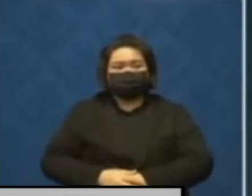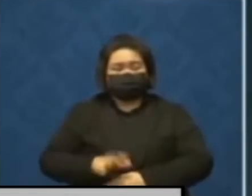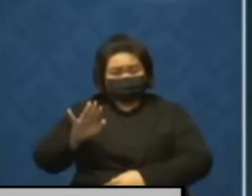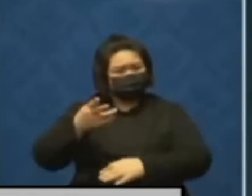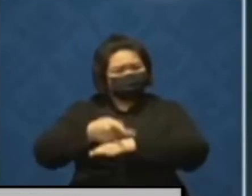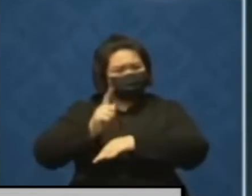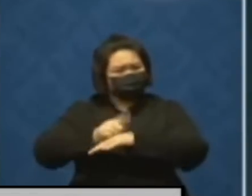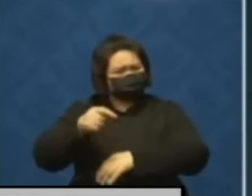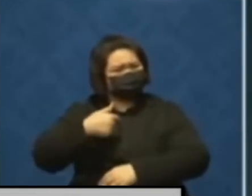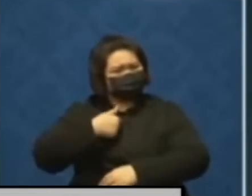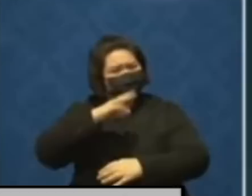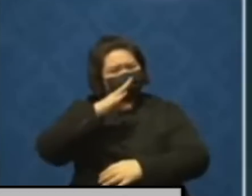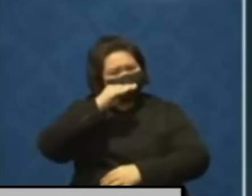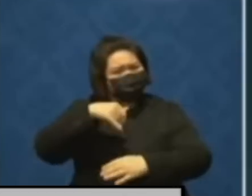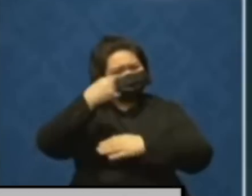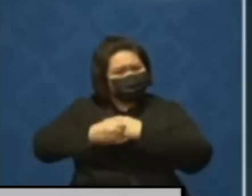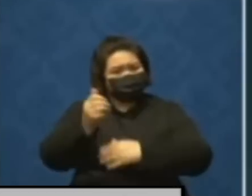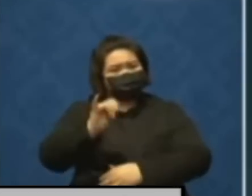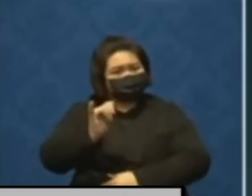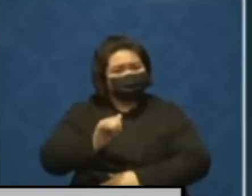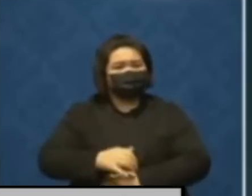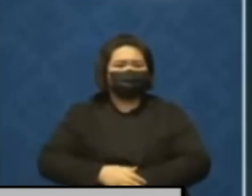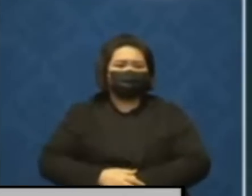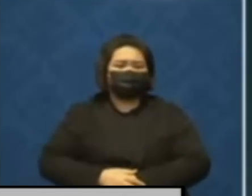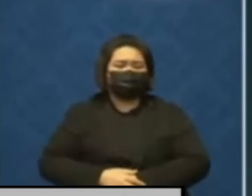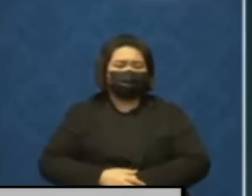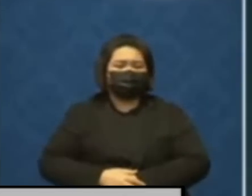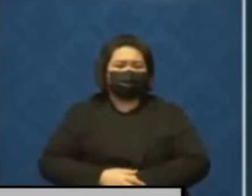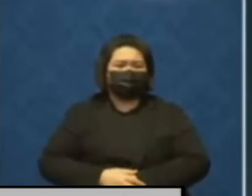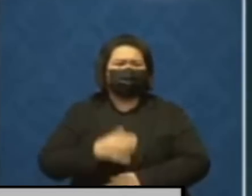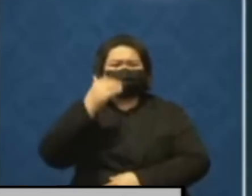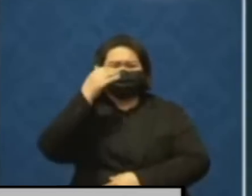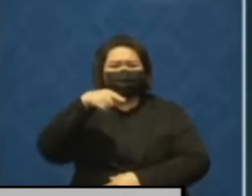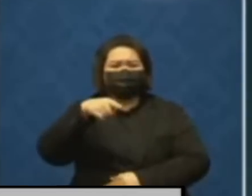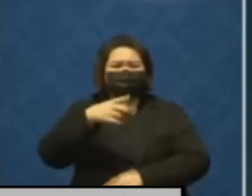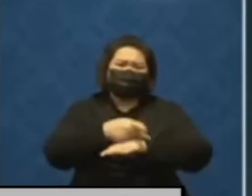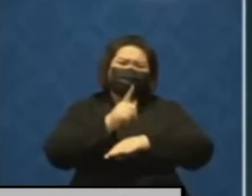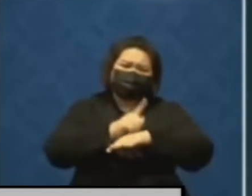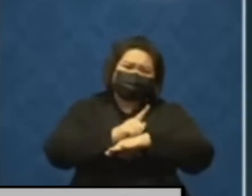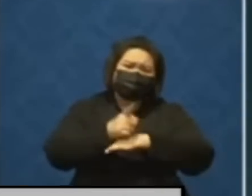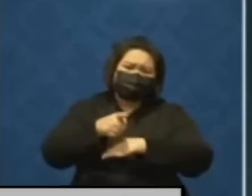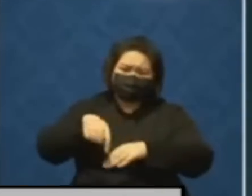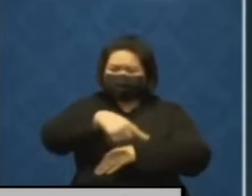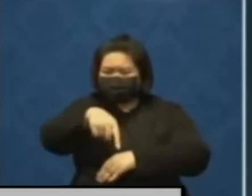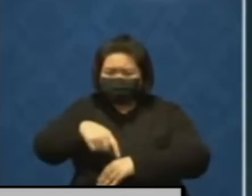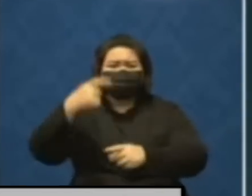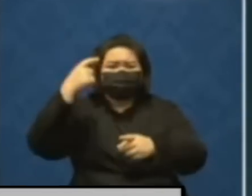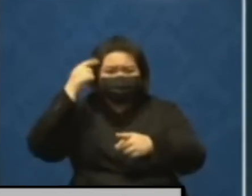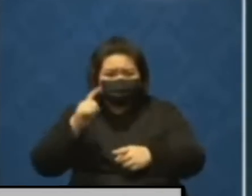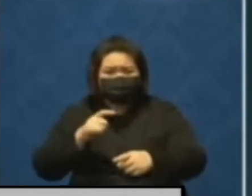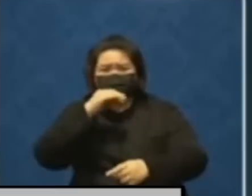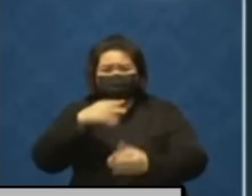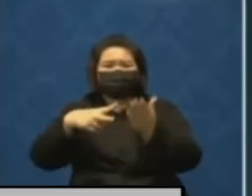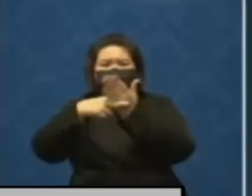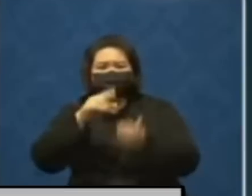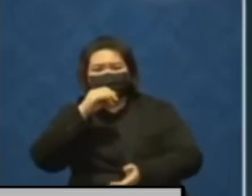ท่านปทยัผมพดให้หมดเลยครับ แล้วทประท แล้วที่ประชูมัี้จะรู้เรื่องไหมเนี่ย? รู้